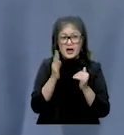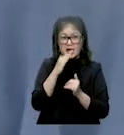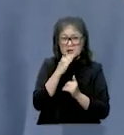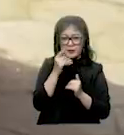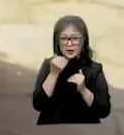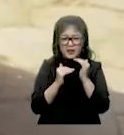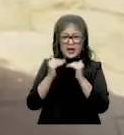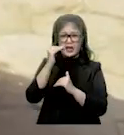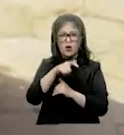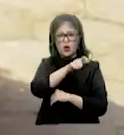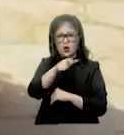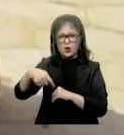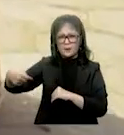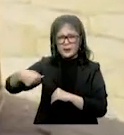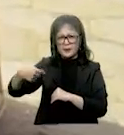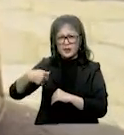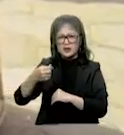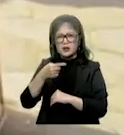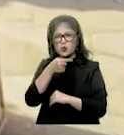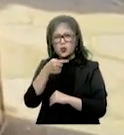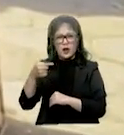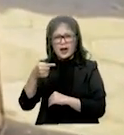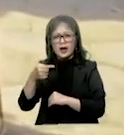pun merosot. Kemarau panjang